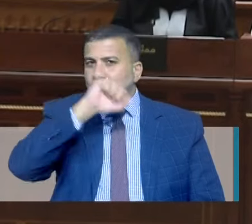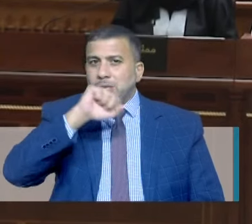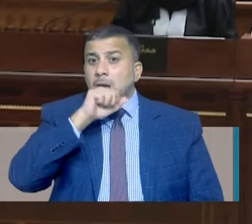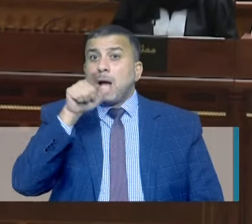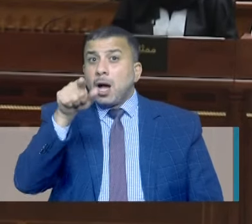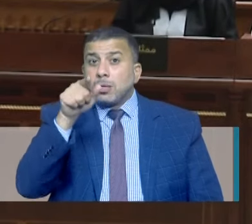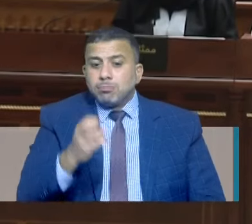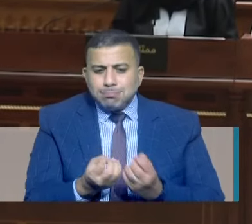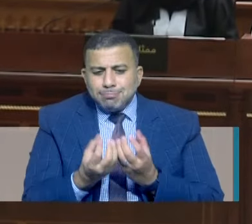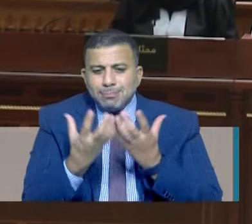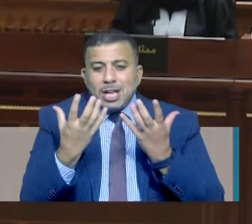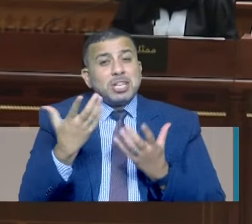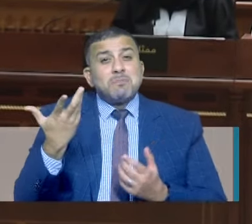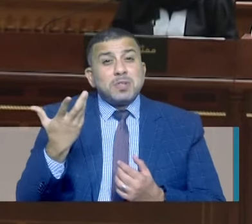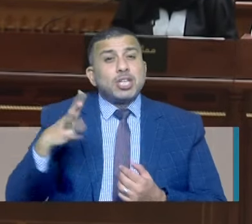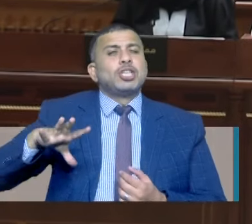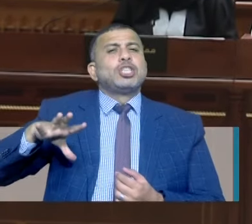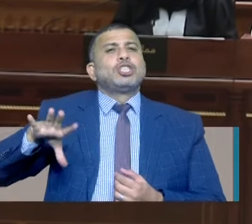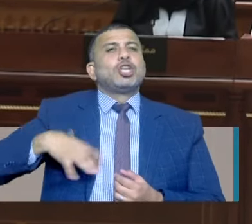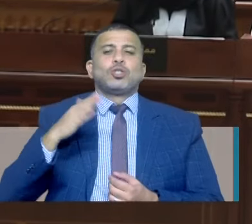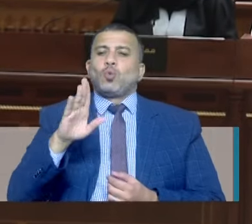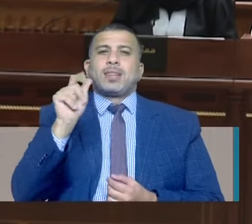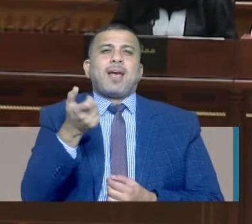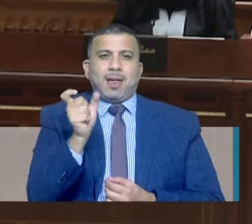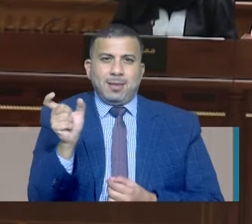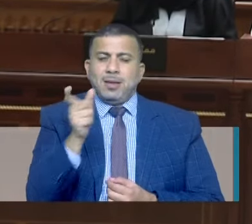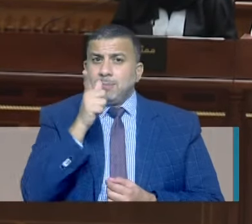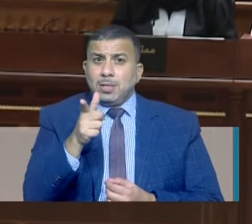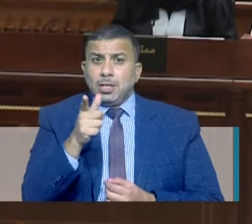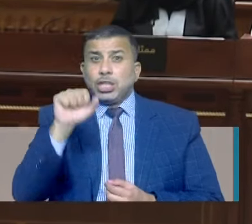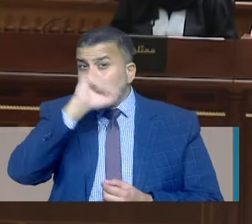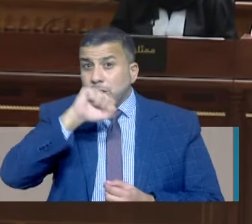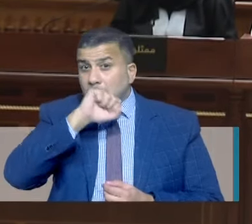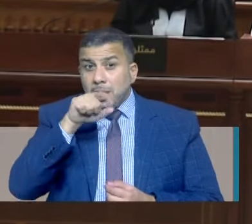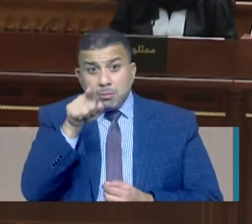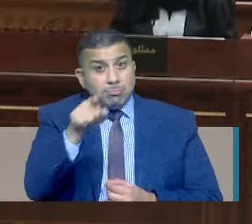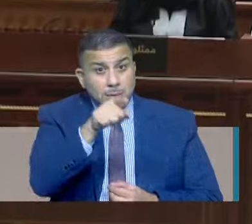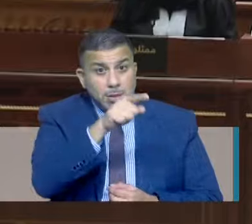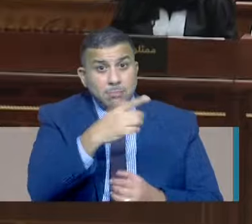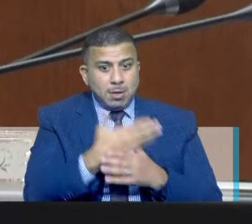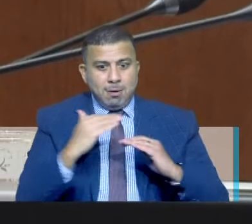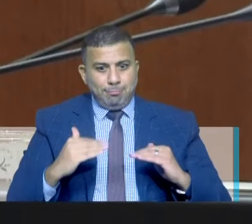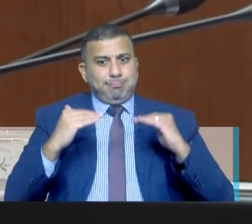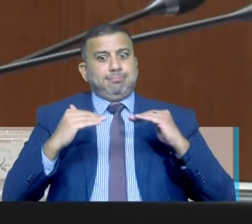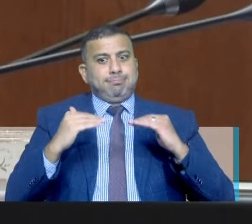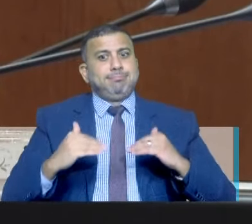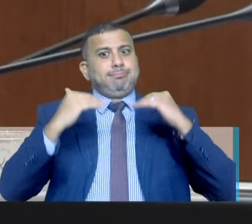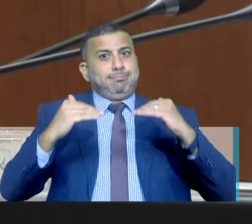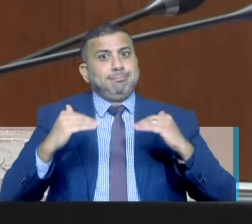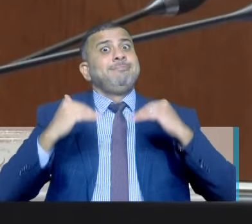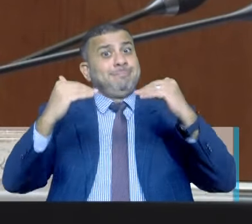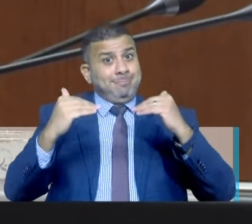سلطان، أنتم غراس المستقبل. الشارقة بكم تنهض والشارقة بكم